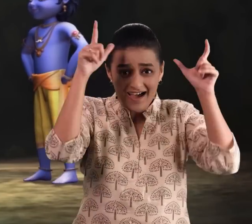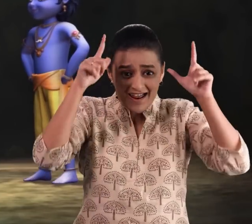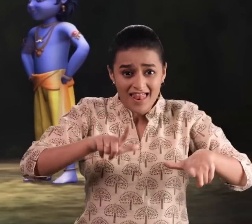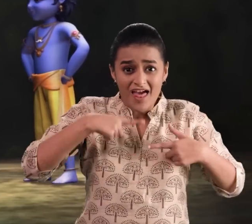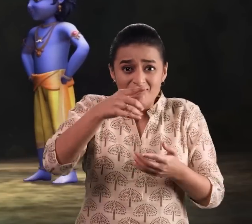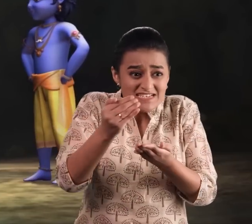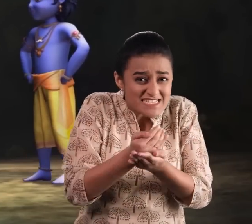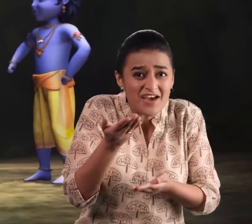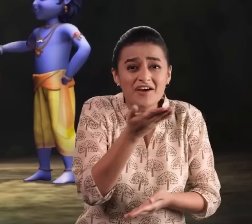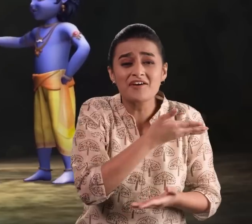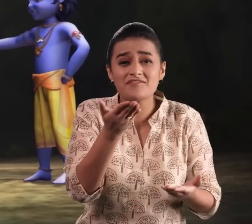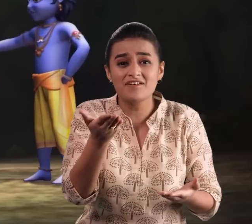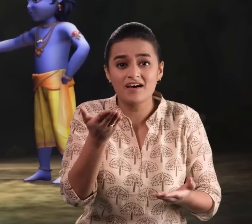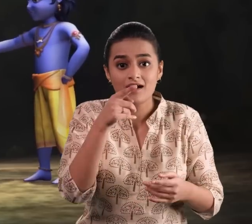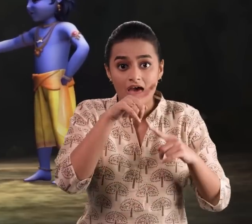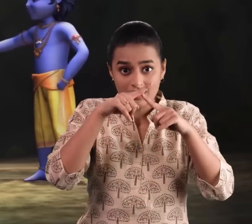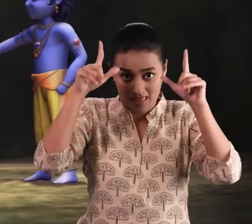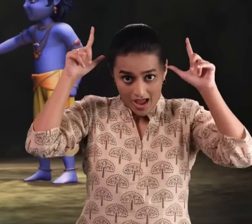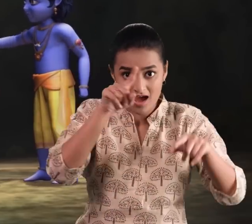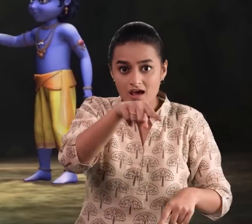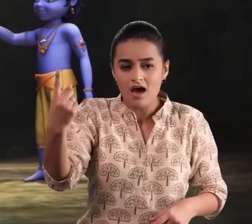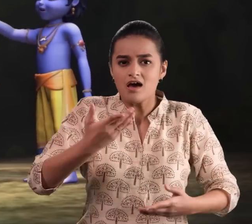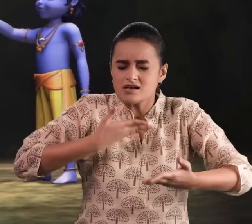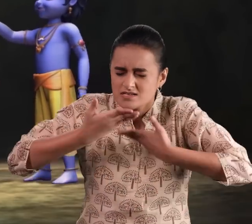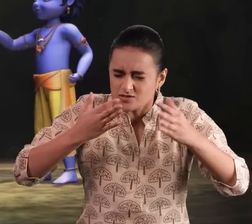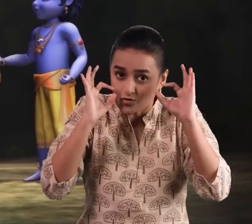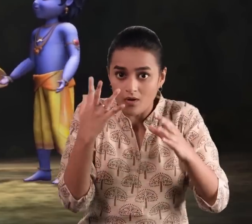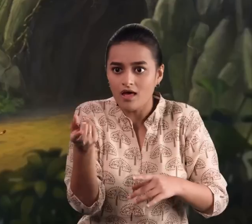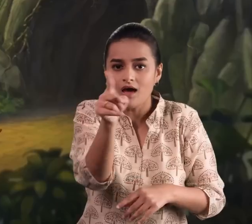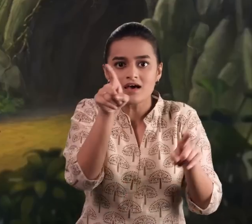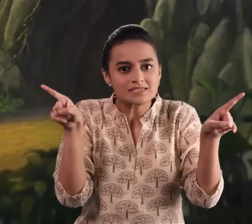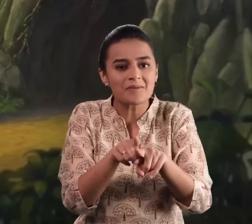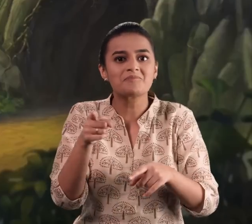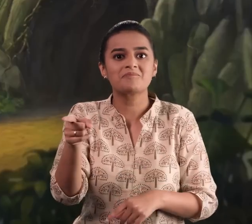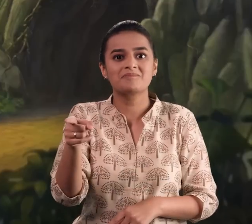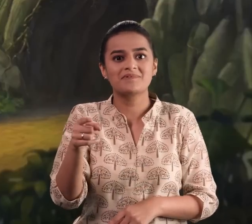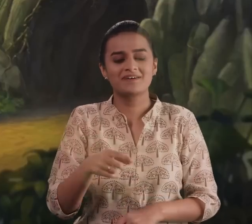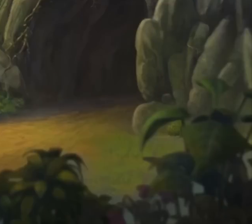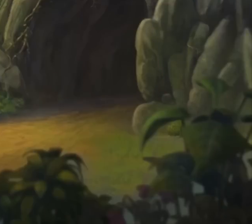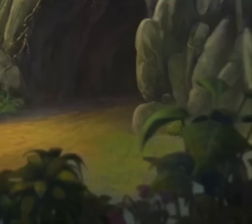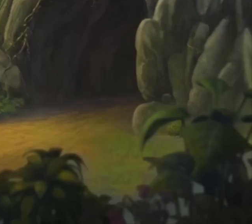तारा की जान बचाने के लिए। तारा को अपने संस्कार देकर अपनी तरह सुंदर गाय बनाकर।